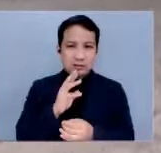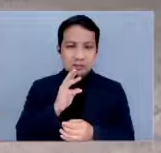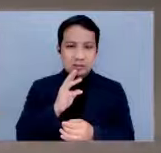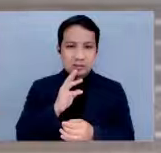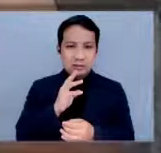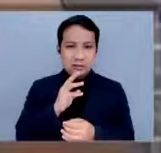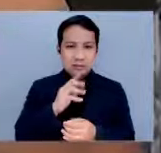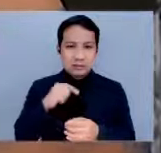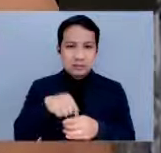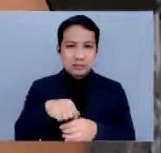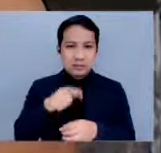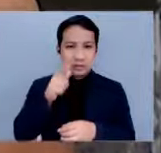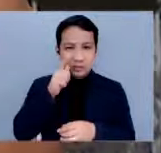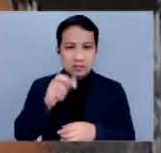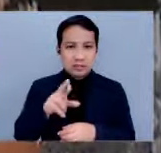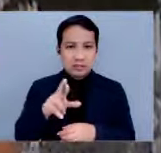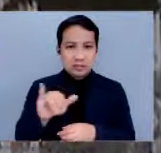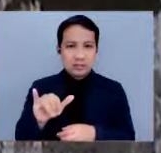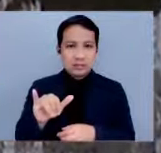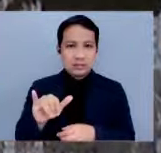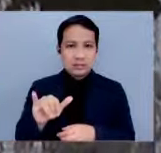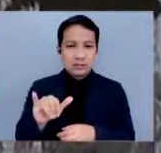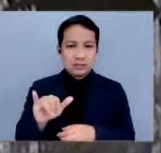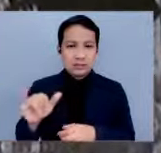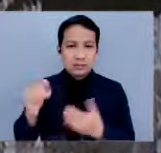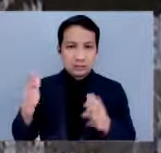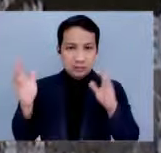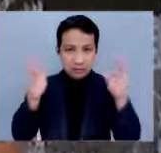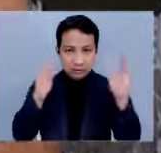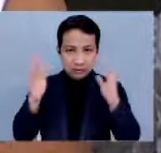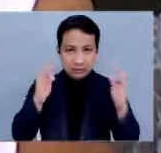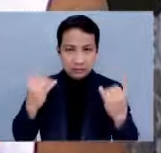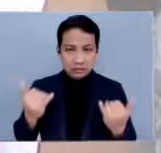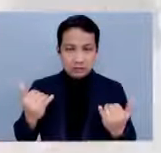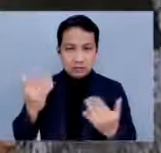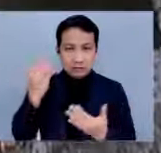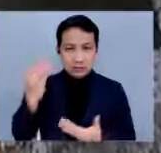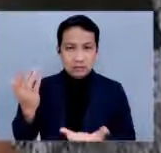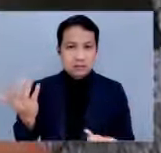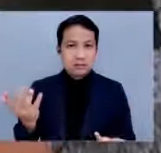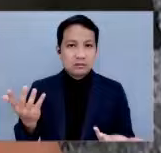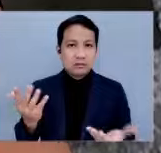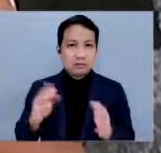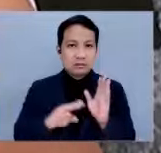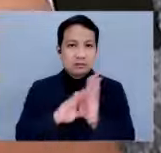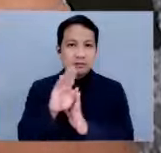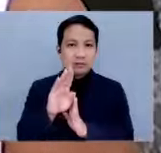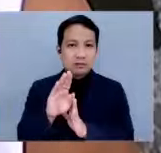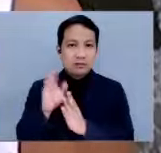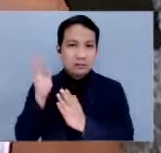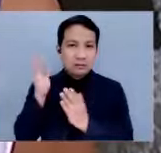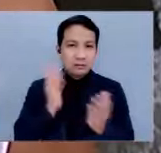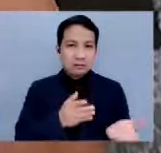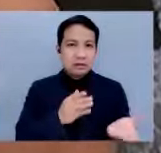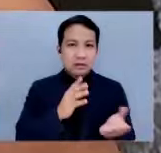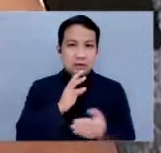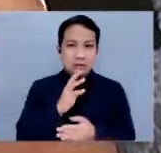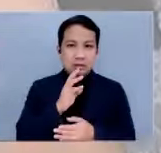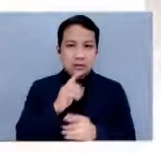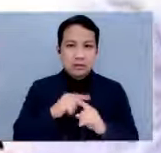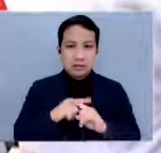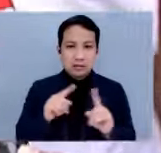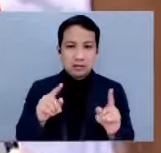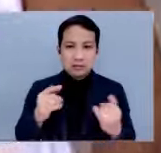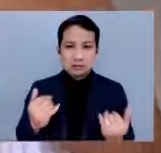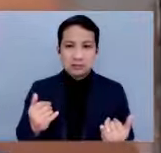Larry. Pagkatapos ng bagyo, hanggang ngayon apektado eh. Wala naman improvement. Rasyon ang ginagawa nila. Pero hindi